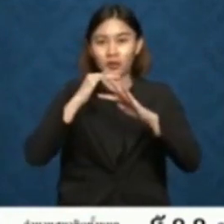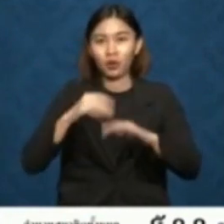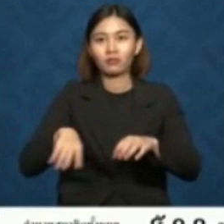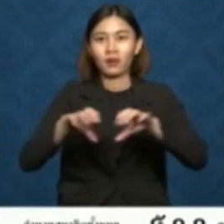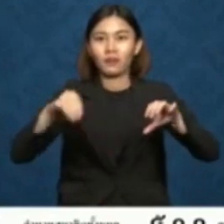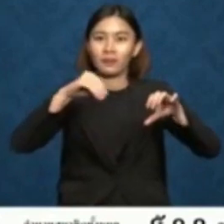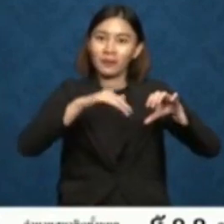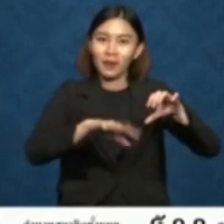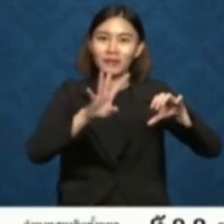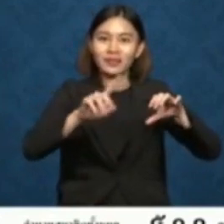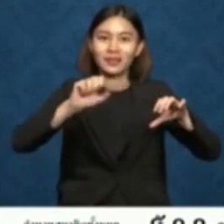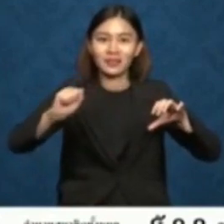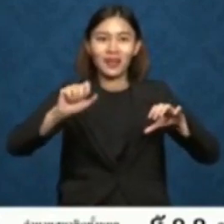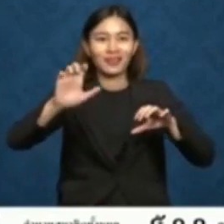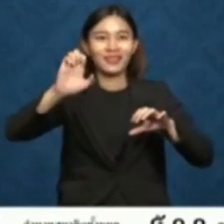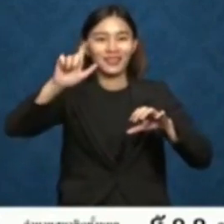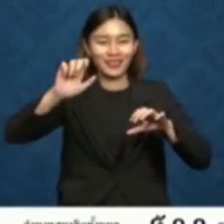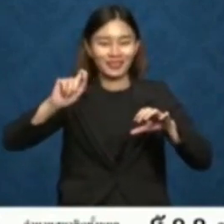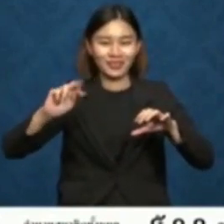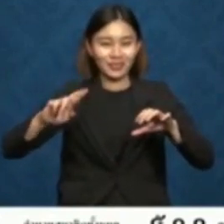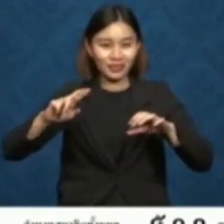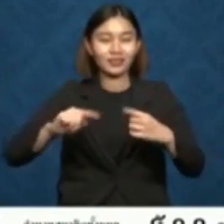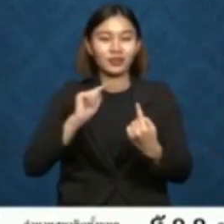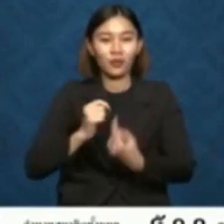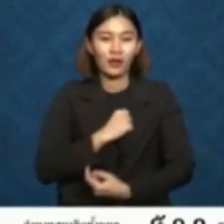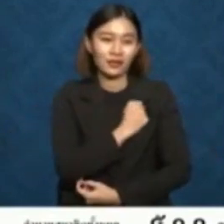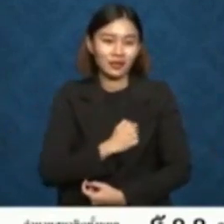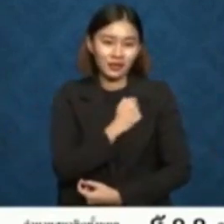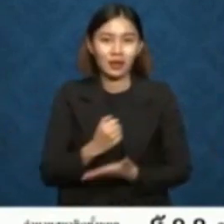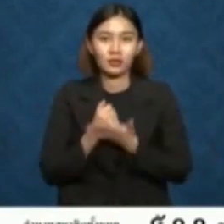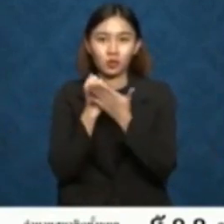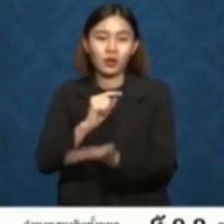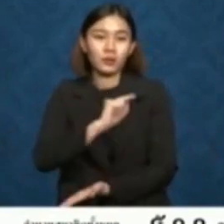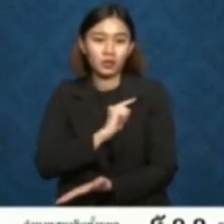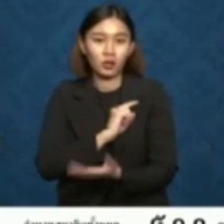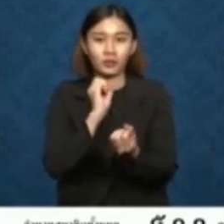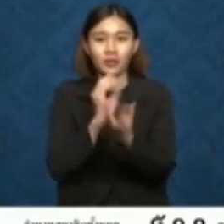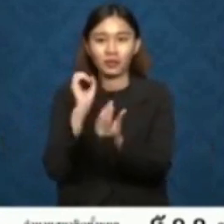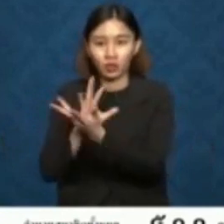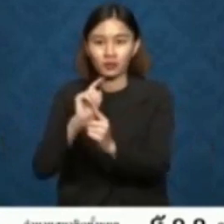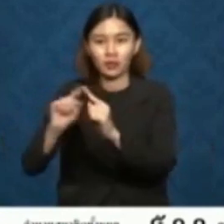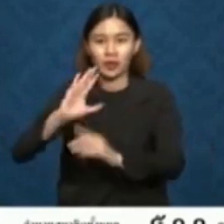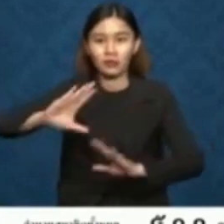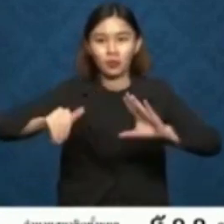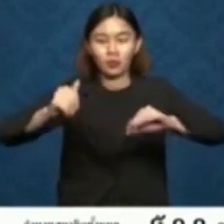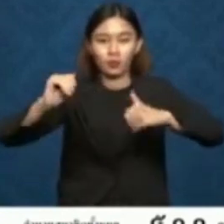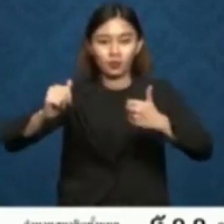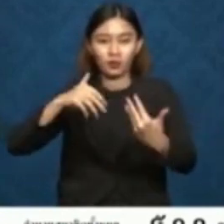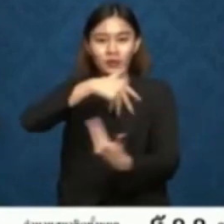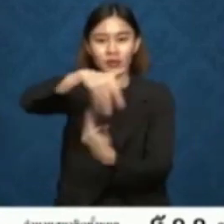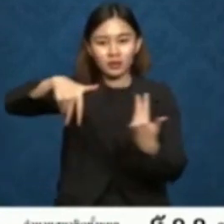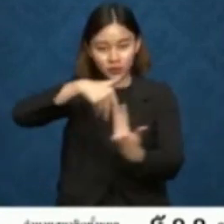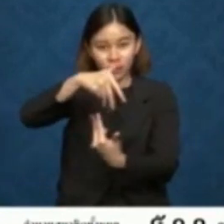ถึง 400,000 ลิตรนะครับซึ่งเหตุการณ์นี้ครับบริษัทได้ออกมาแสดงความเสียใจนะครับและก็รับผิดชอบความเสียหายรวมไปถึง